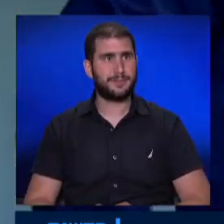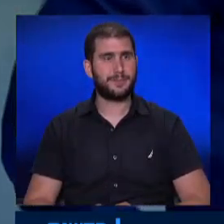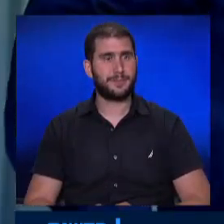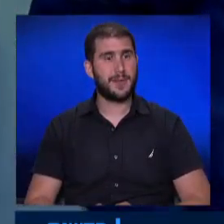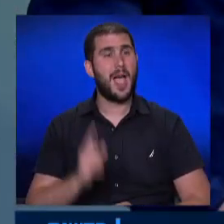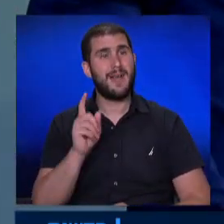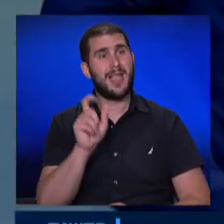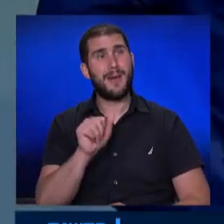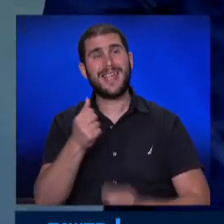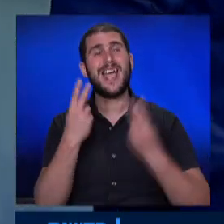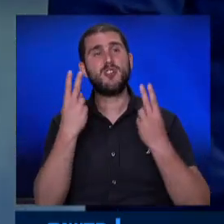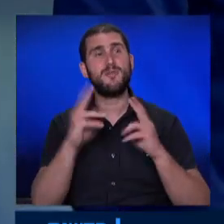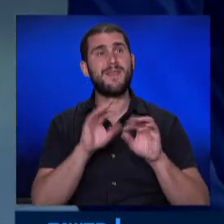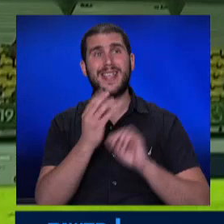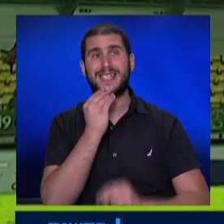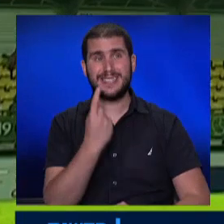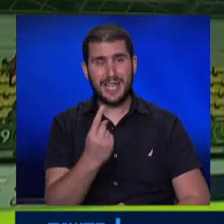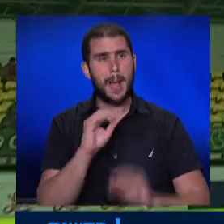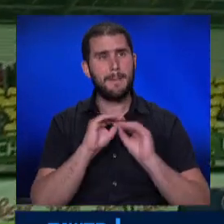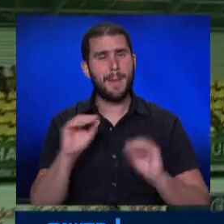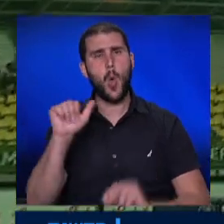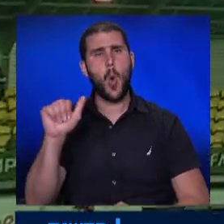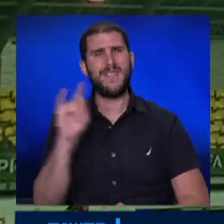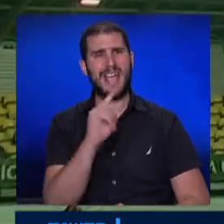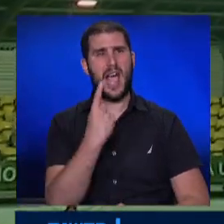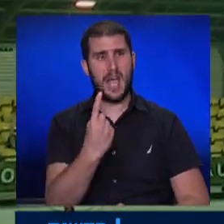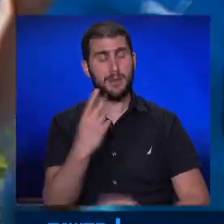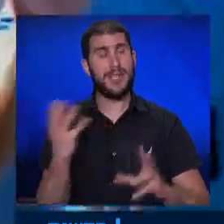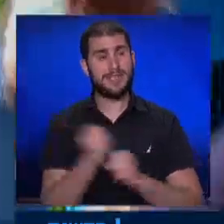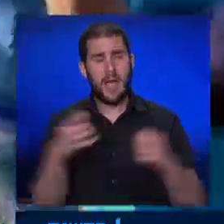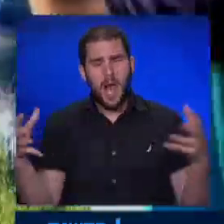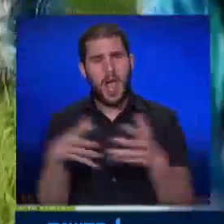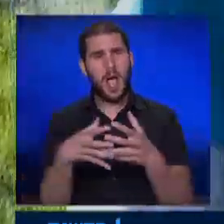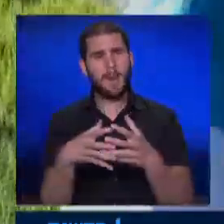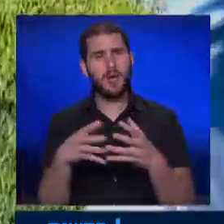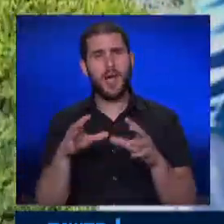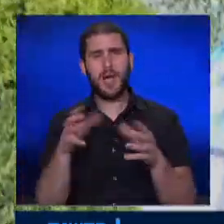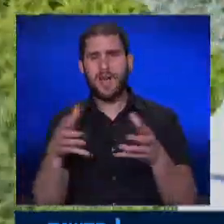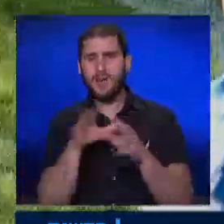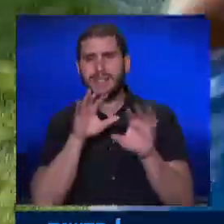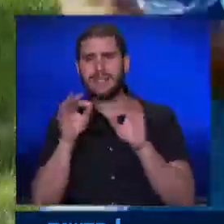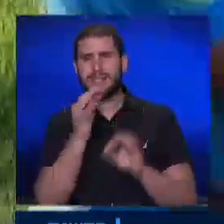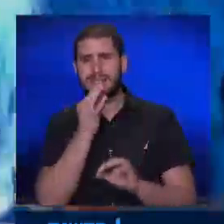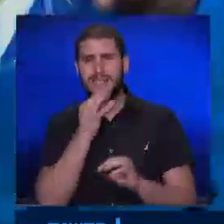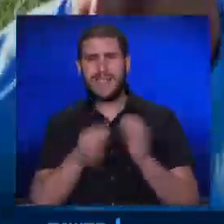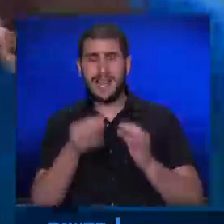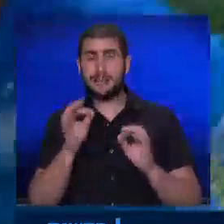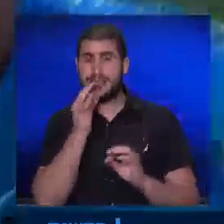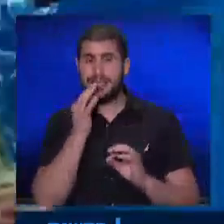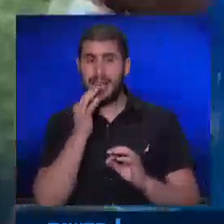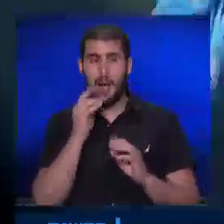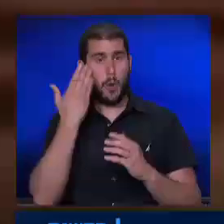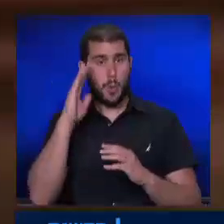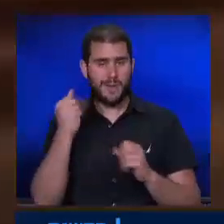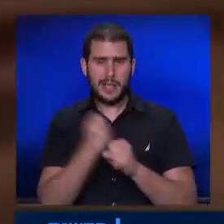אבל האיש החשוב ביותר בנבחרת ישראל הוא המאמן אופיר חיים, שהצליח לגבש חבורת שחקנים צעירה די אלמונית, ולעשות